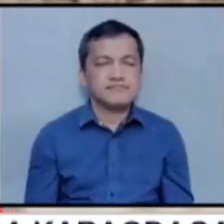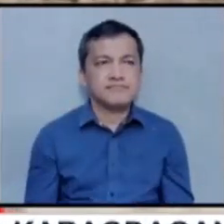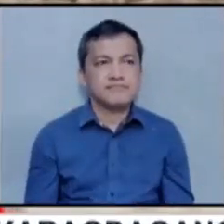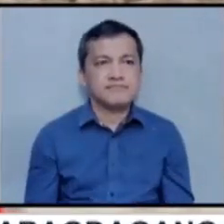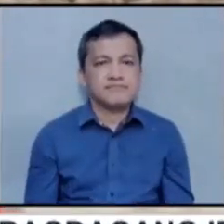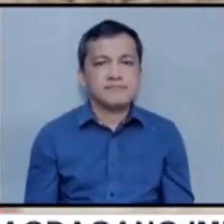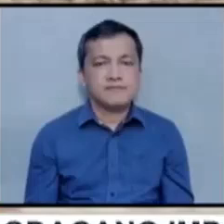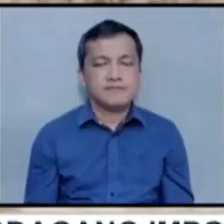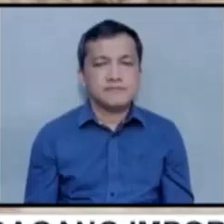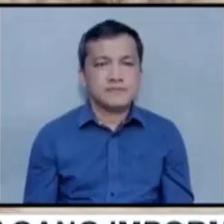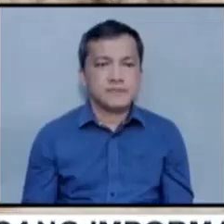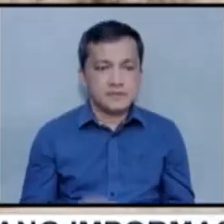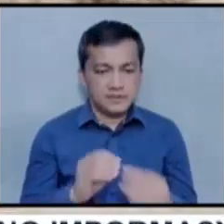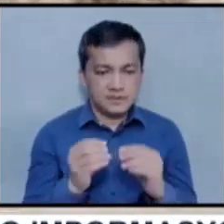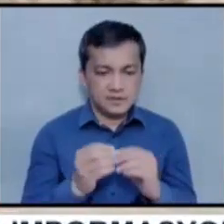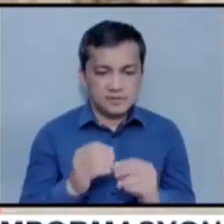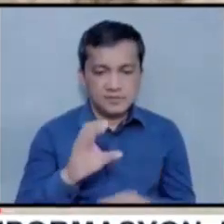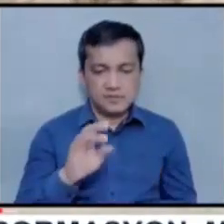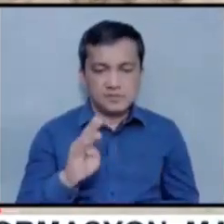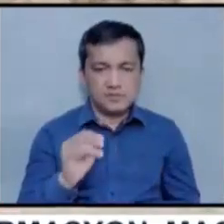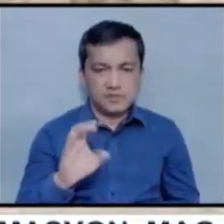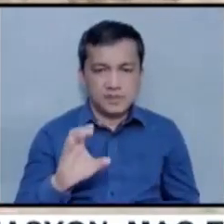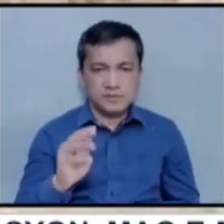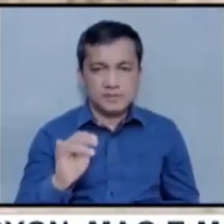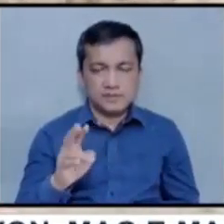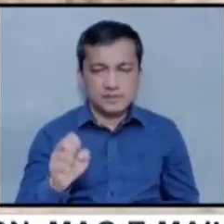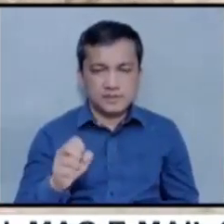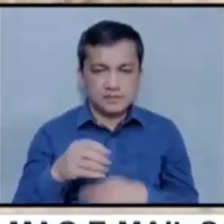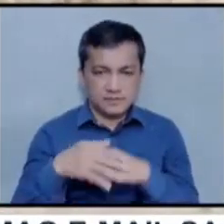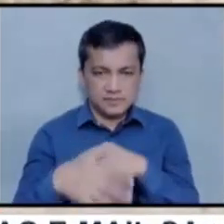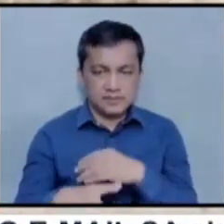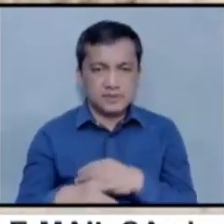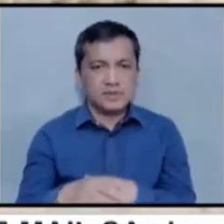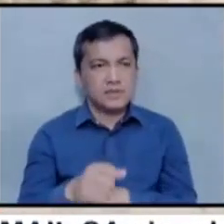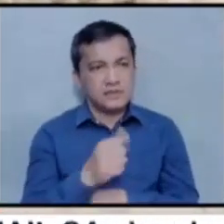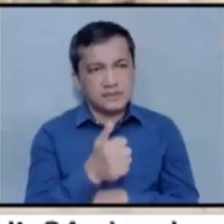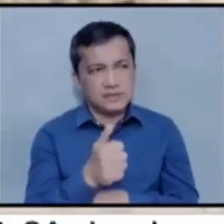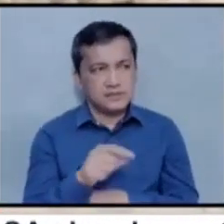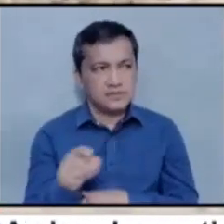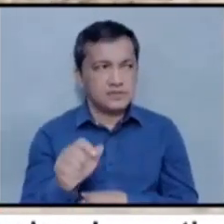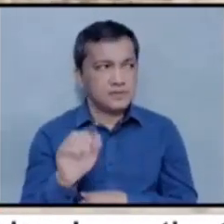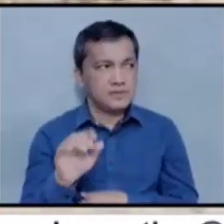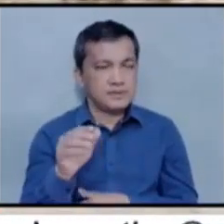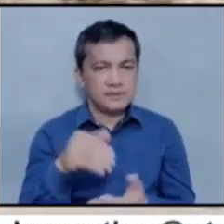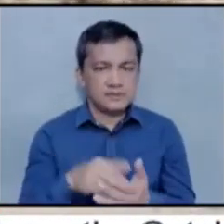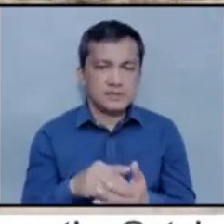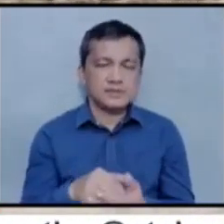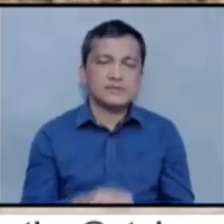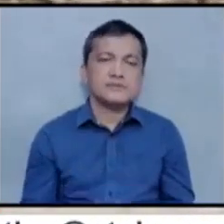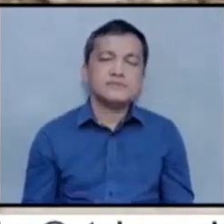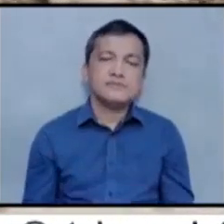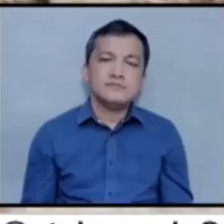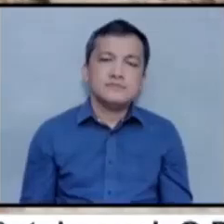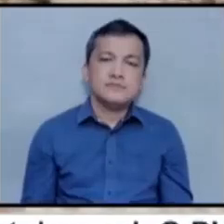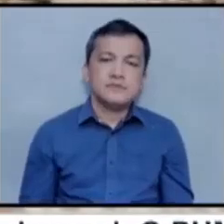cubic meters ang naglandslide, more or less nata sa 10 to 15,000 cubic meters. So,